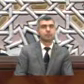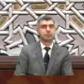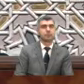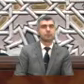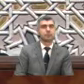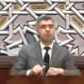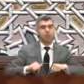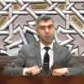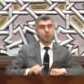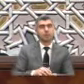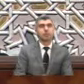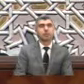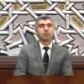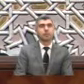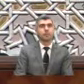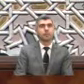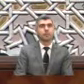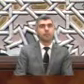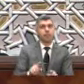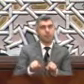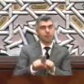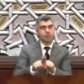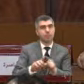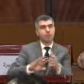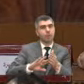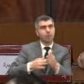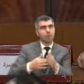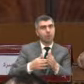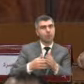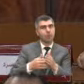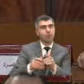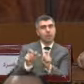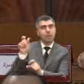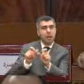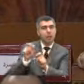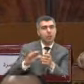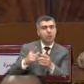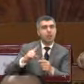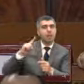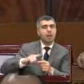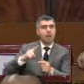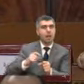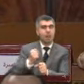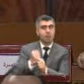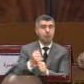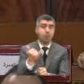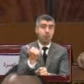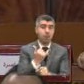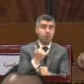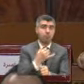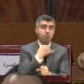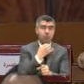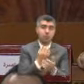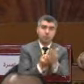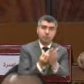سيد الوزير، في خضم هادشي ديال طلب معاش اللي كيعيش نهار بنهار، ونسينا قضية مهمة، ولا أنا